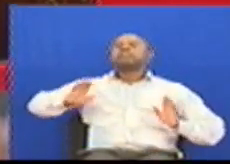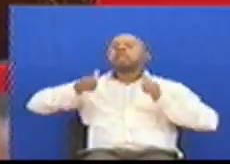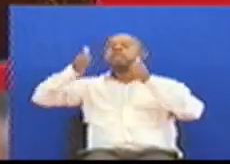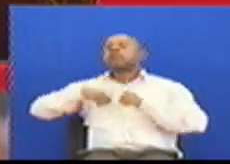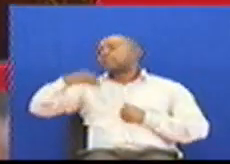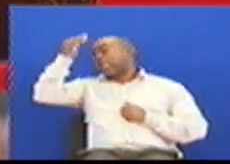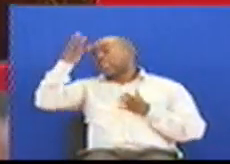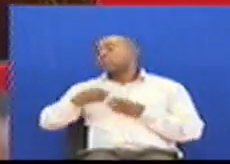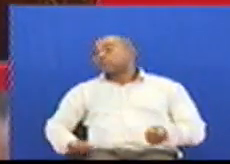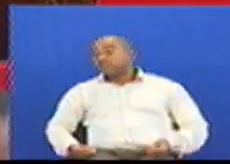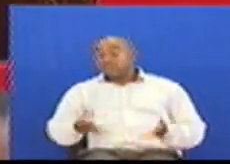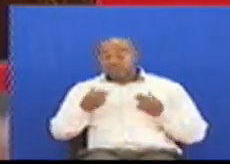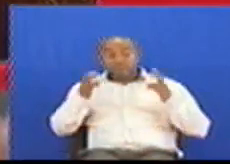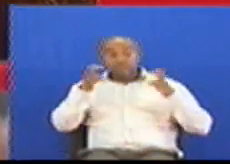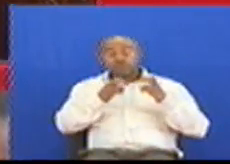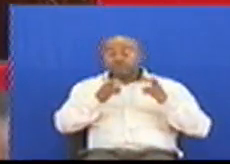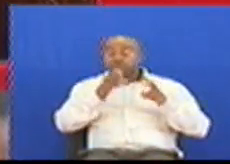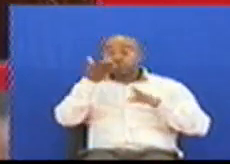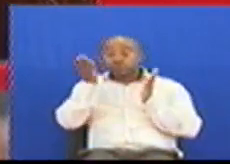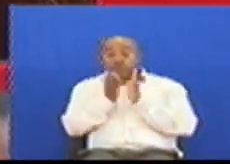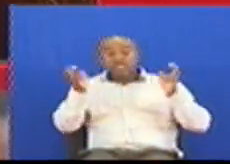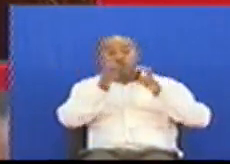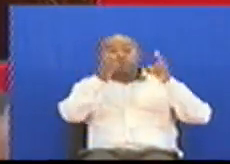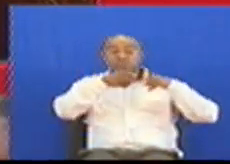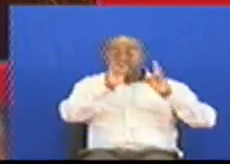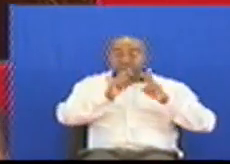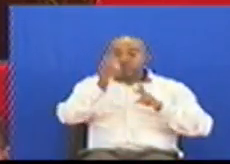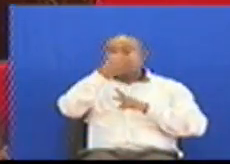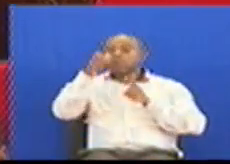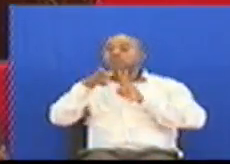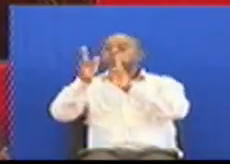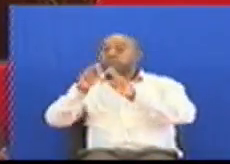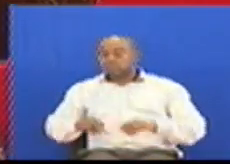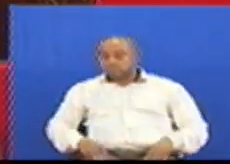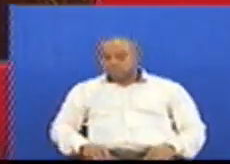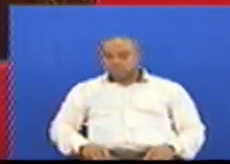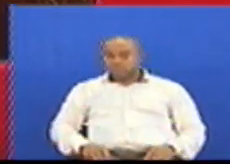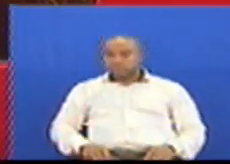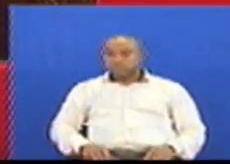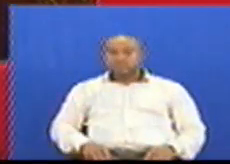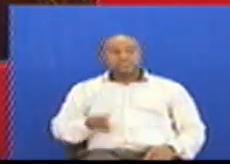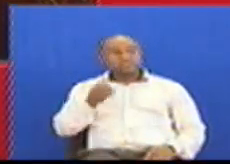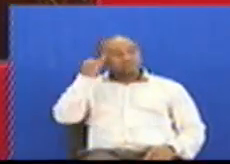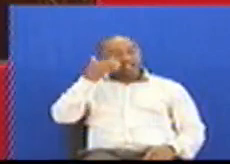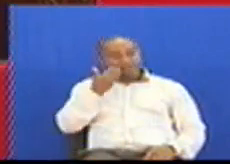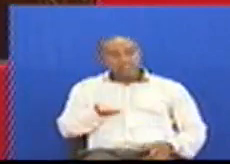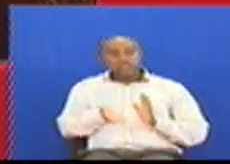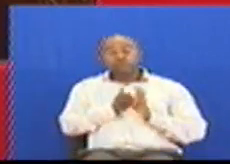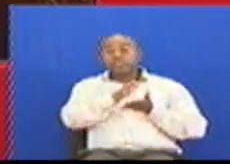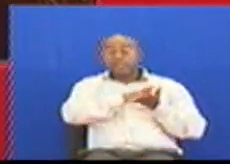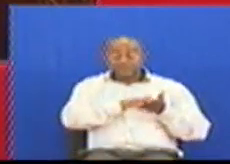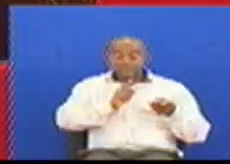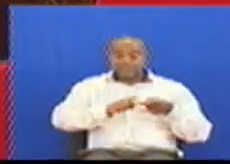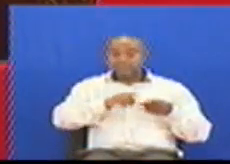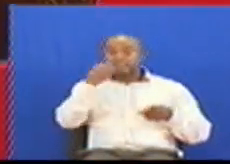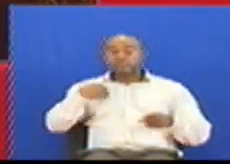maji, shule zimekatwa umeme. Ni shauri serikali sasa, ikibidi shule zetu za msingi na sekondari maji na umeme iwe